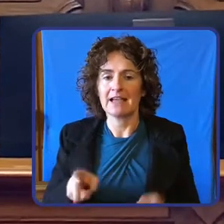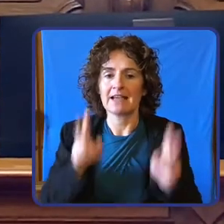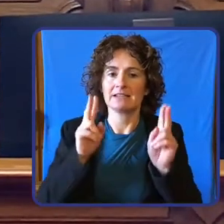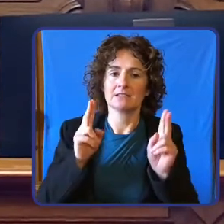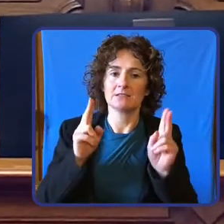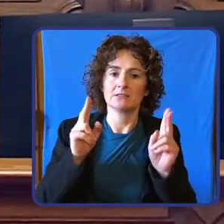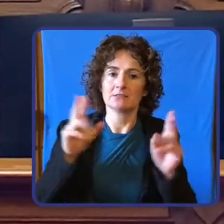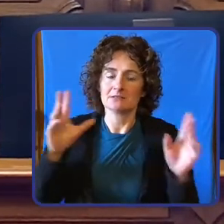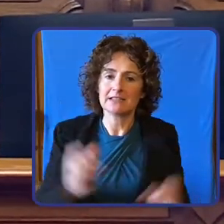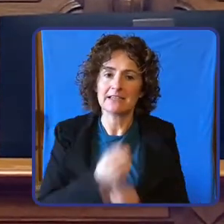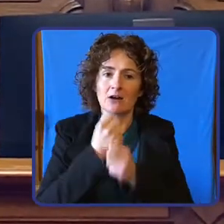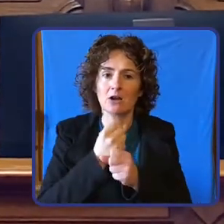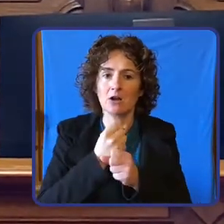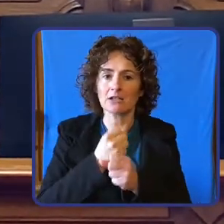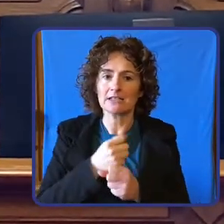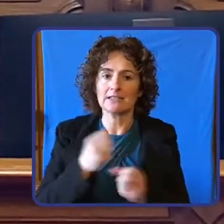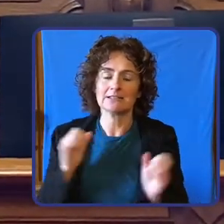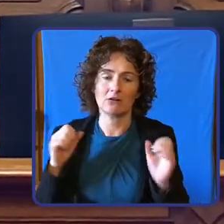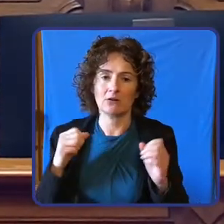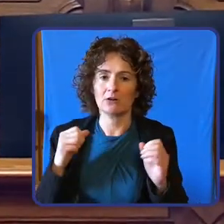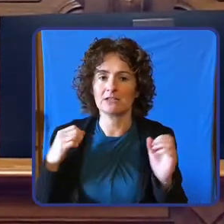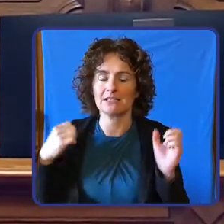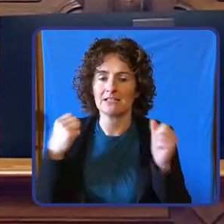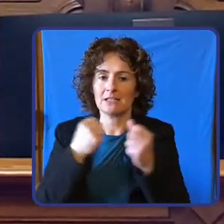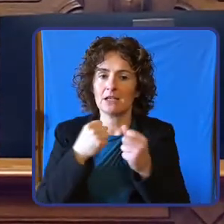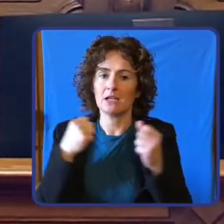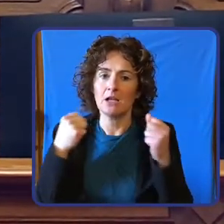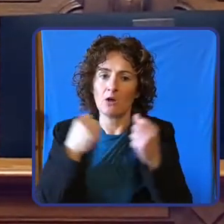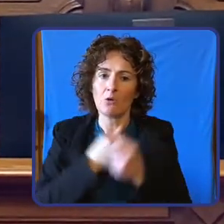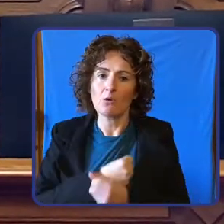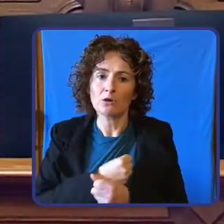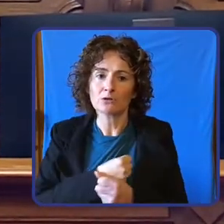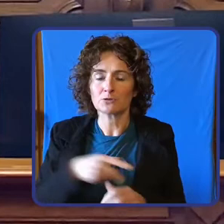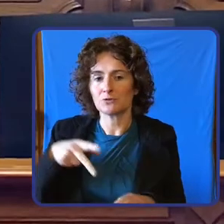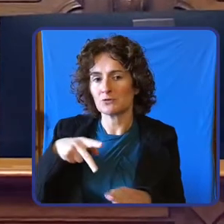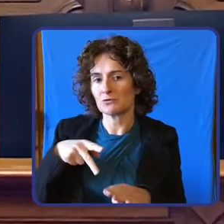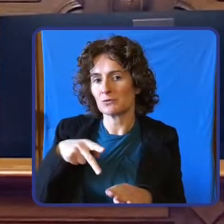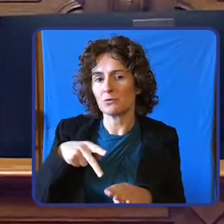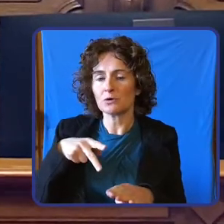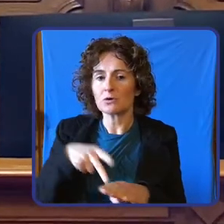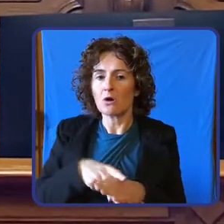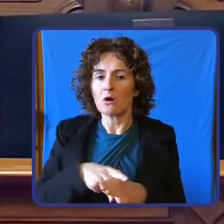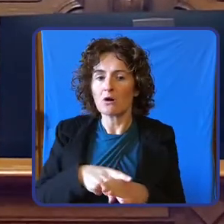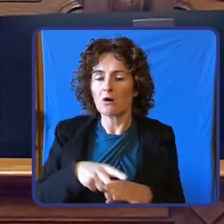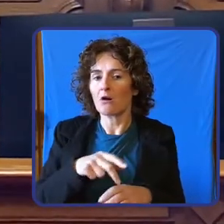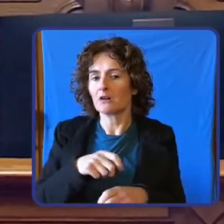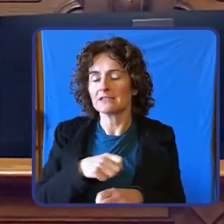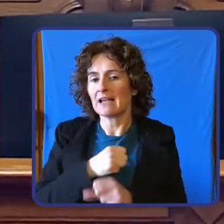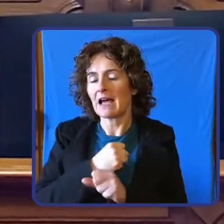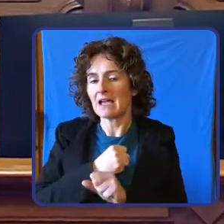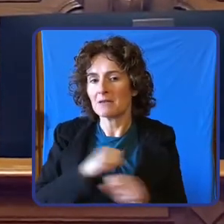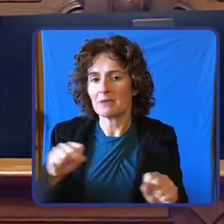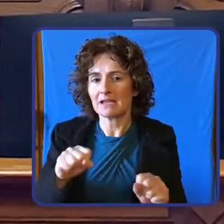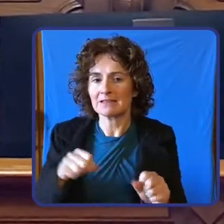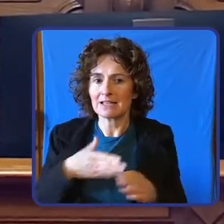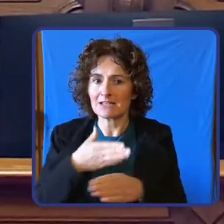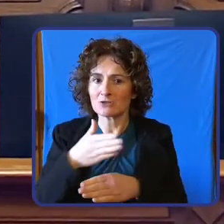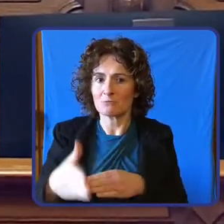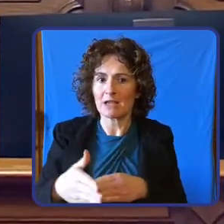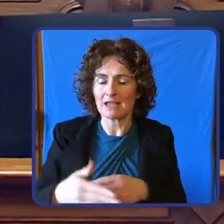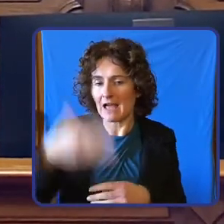gyermekváró öltözők, akadálymentesített bejárat, beázás megszüntetés, fal